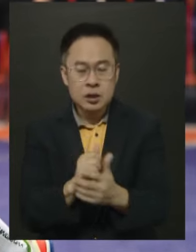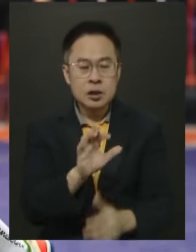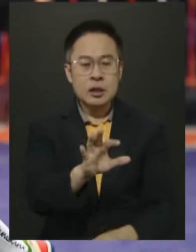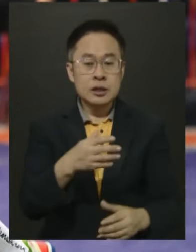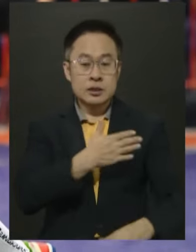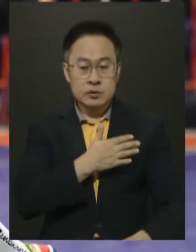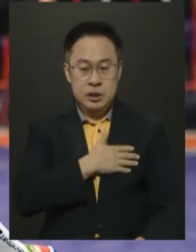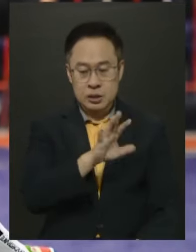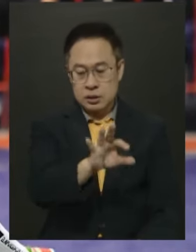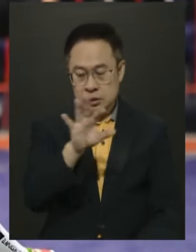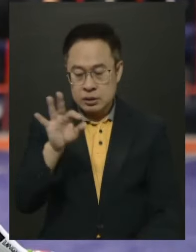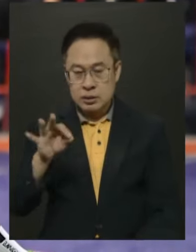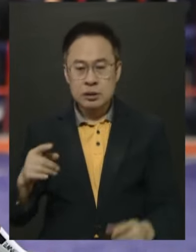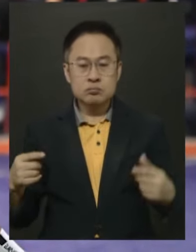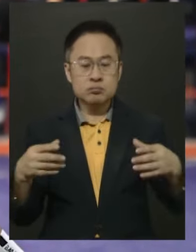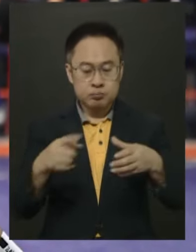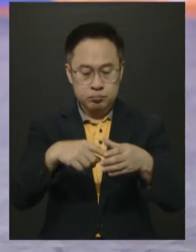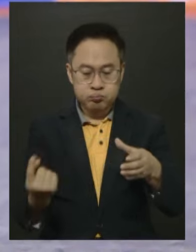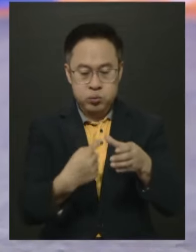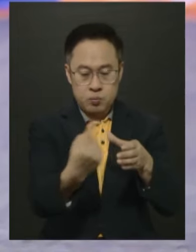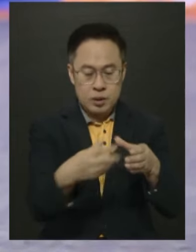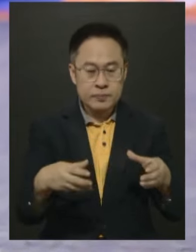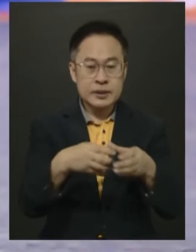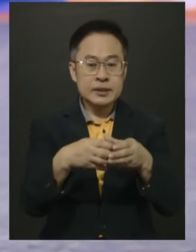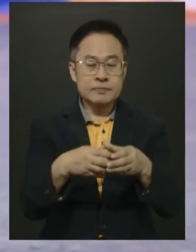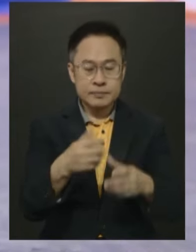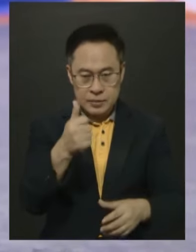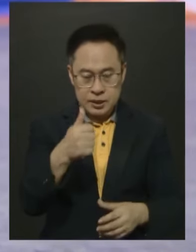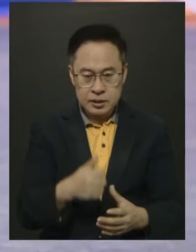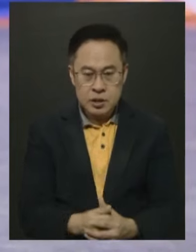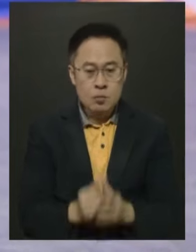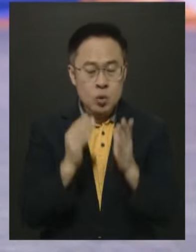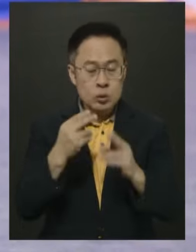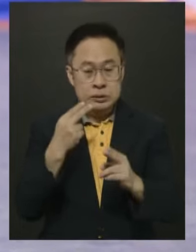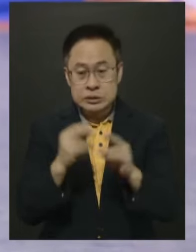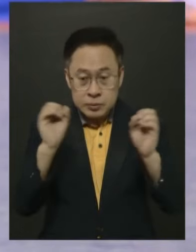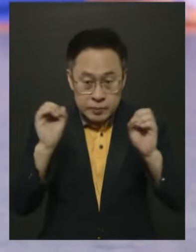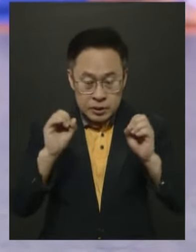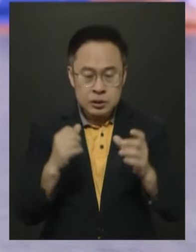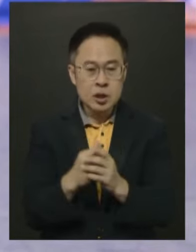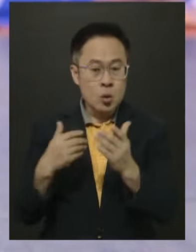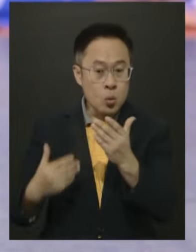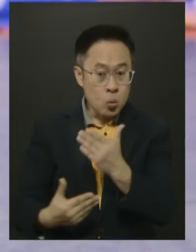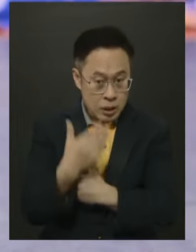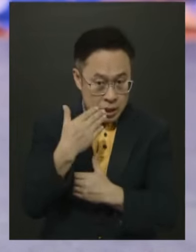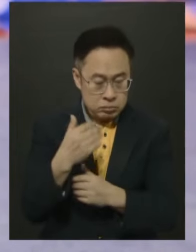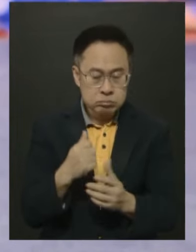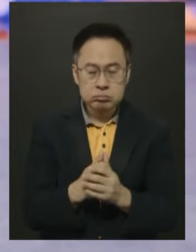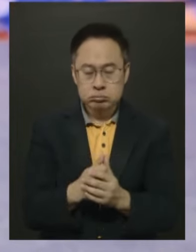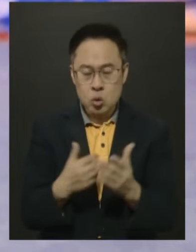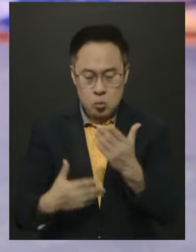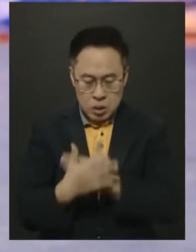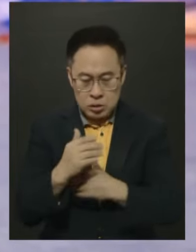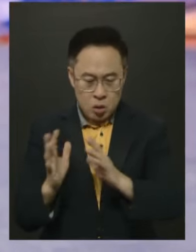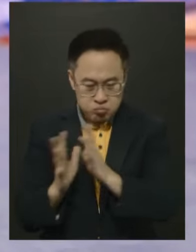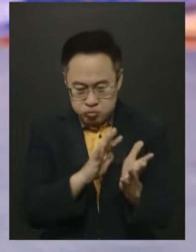ชาติด้วย แล้วหลายคนที่อาจจะยังไม่ได้เคยมีรายชื่อติดทีมชาติก็ยังมีหวังถ้าเกิดว่าในช่วงต้นของฤ